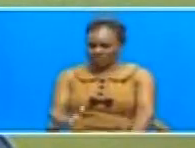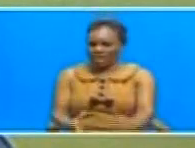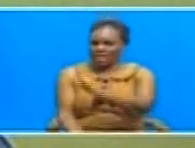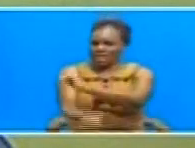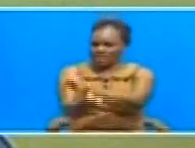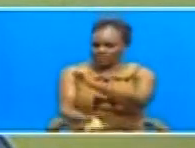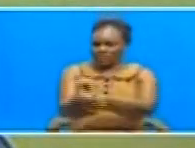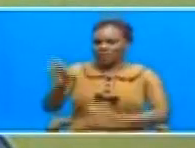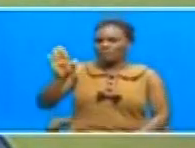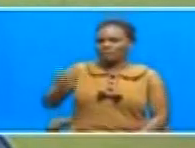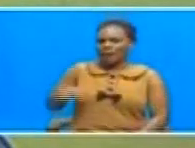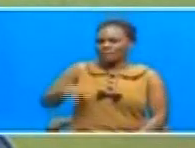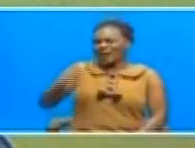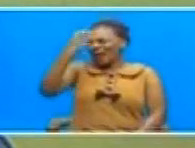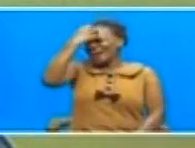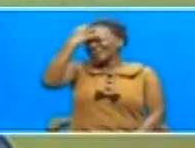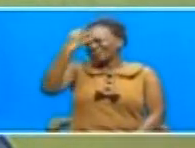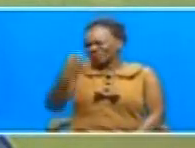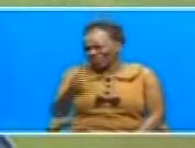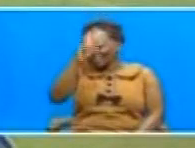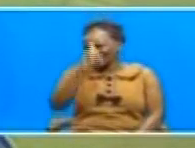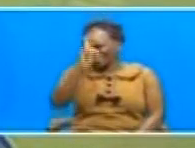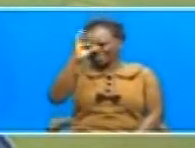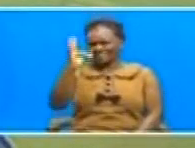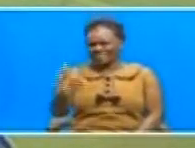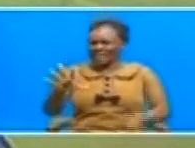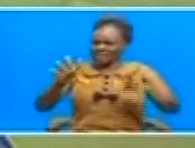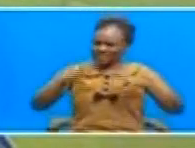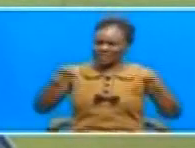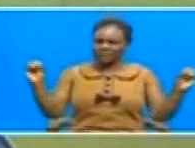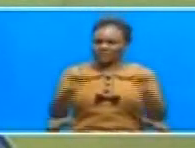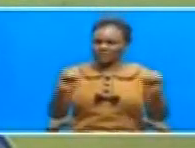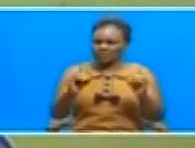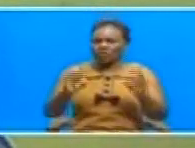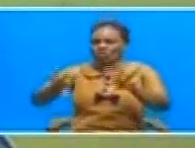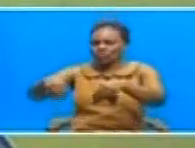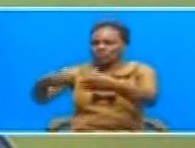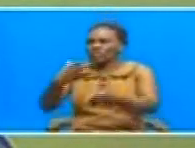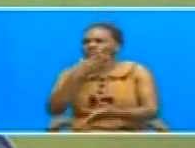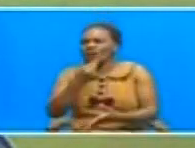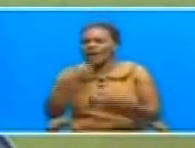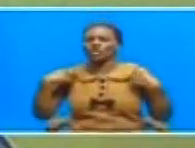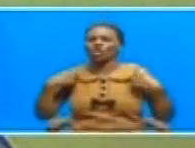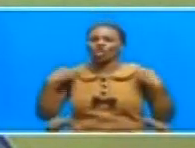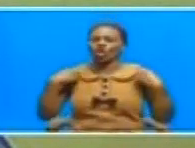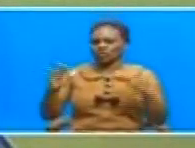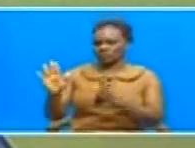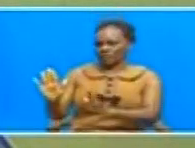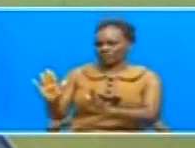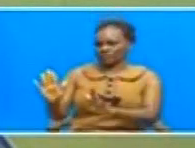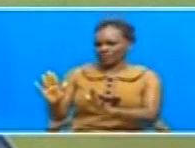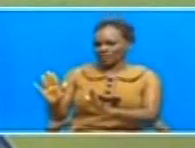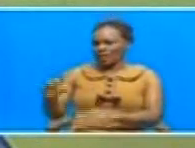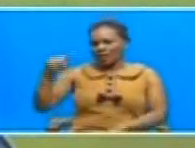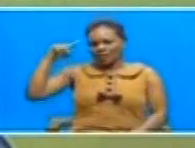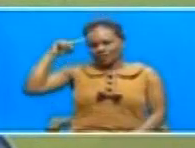mwanamke huyo ambaye aliyekuwa na hasira alikataa katakata kumpa mwanamume huyo nguo zake, na ilimbidi